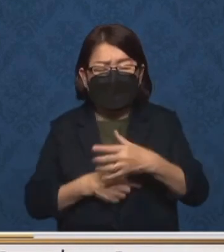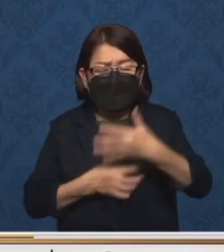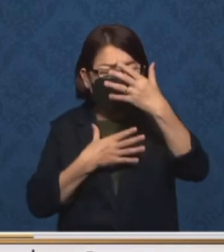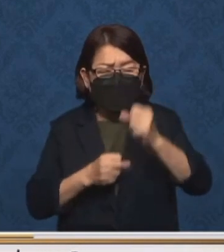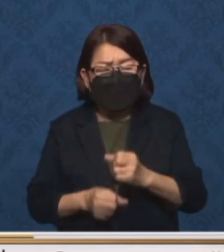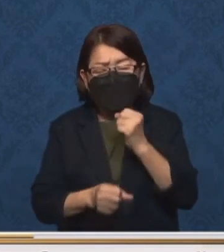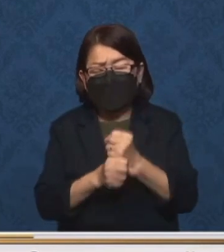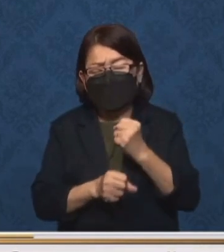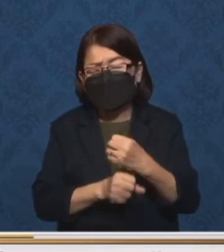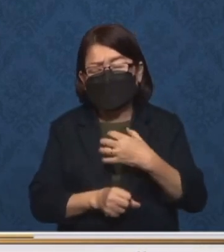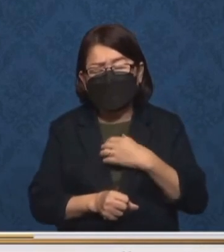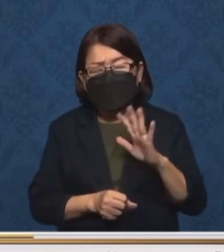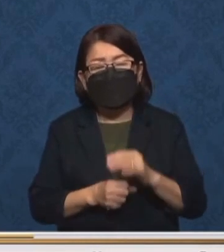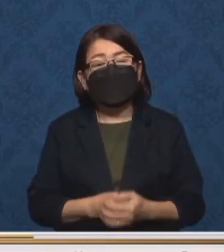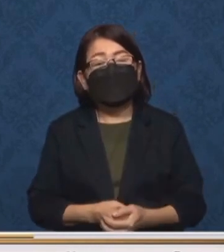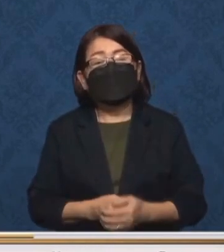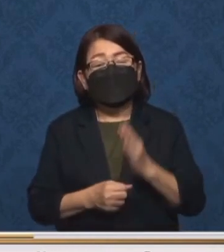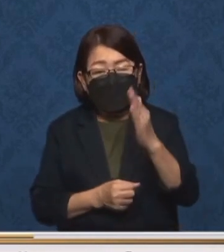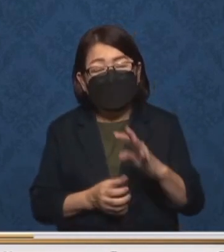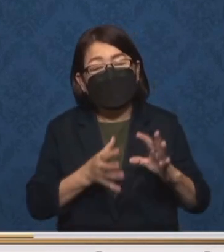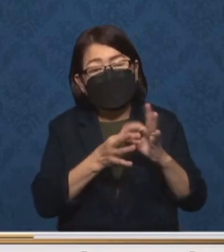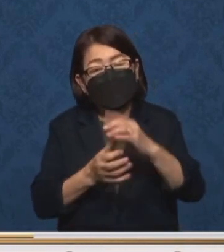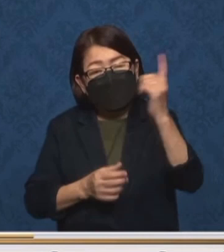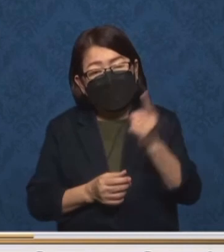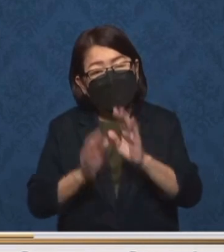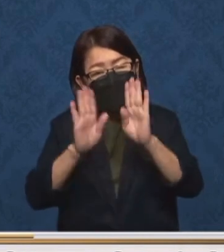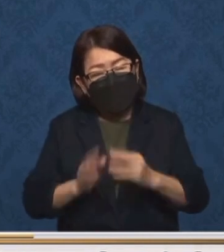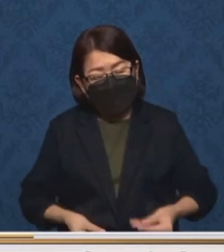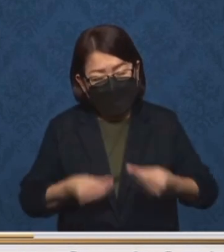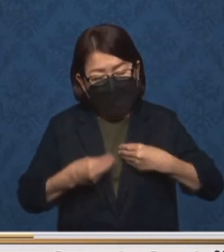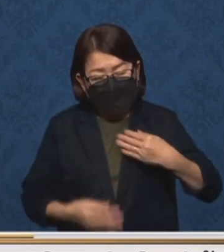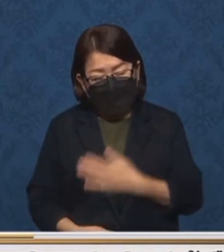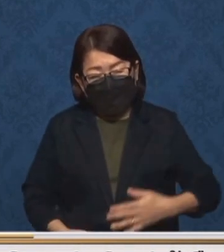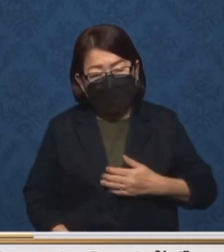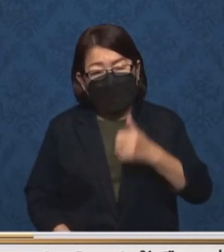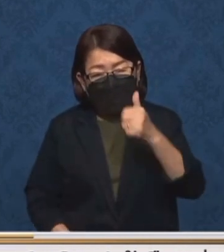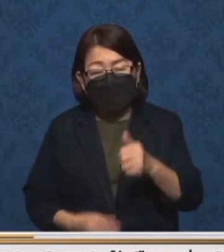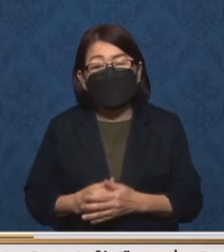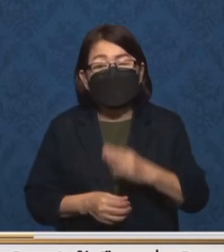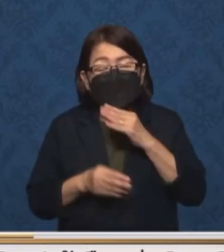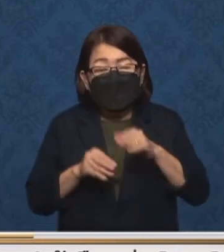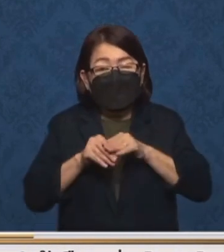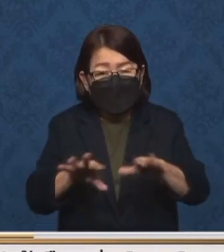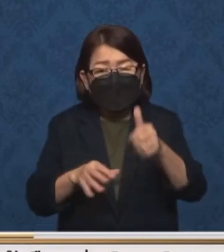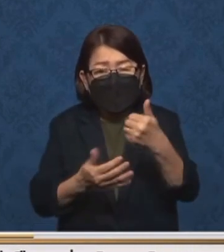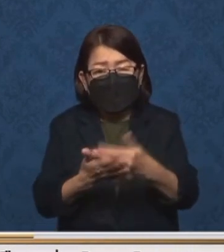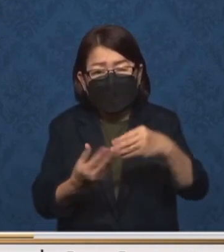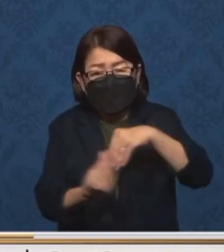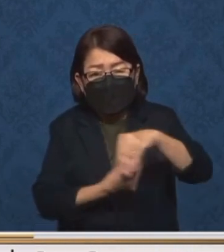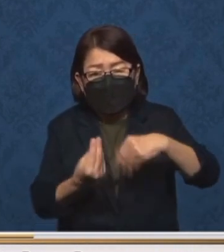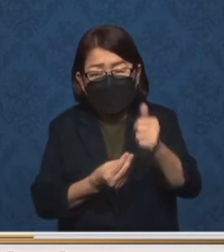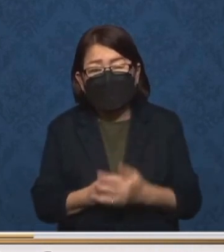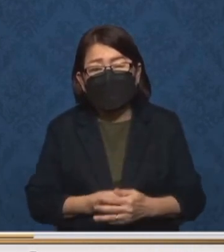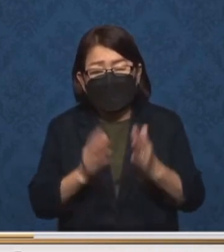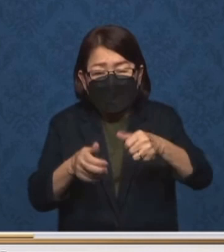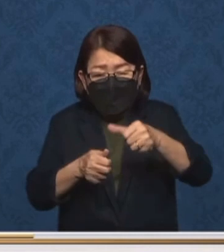ตตมาเปนกพัฎนาการท้องเที่ยวเทงสุขภา แบคุภาพให้เกิดขนะครับ การทเทยวแบนี้กจะสามากจายราย้จำนววัและจำน prophets ทจะ